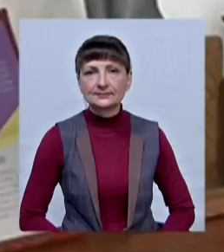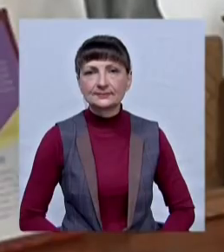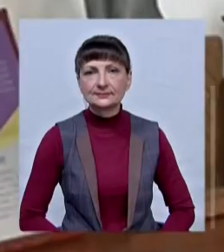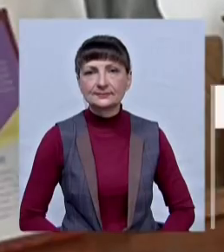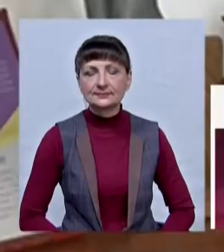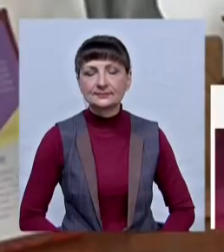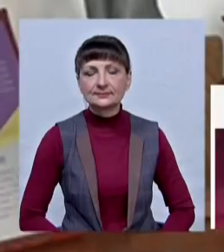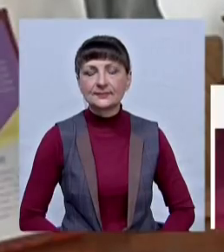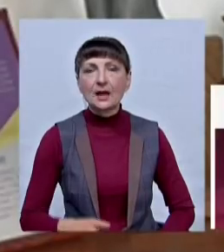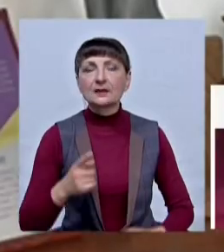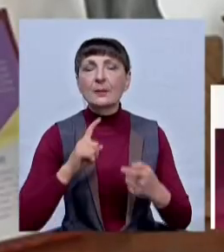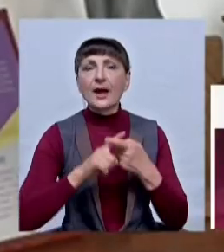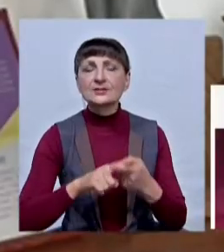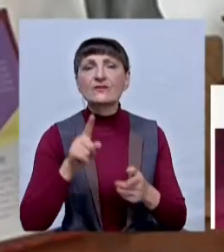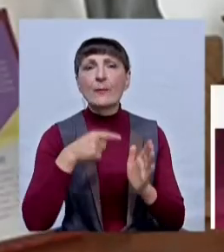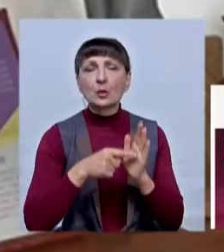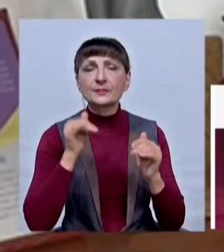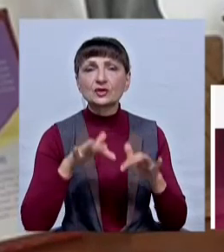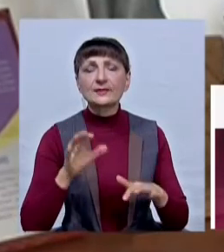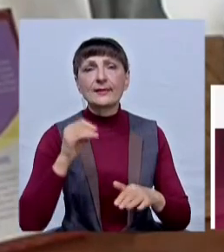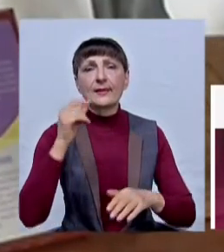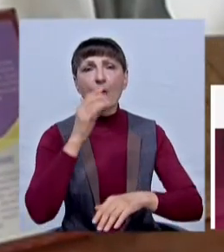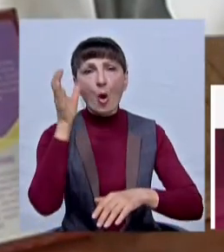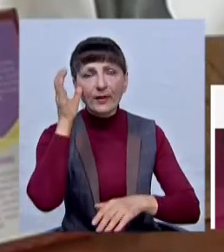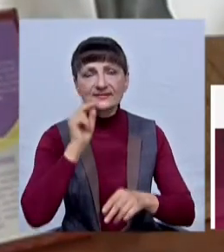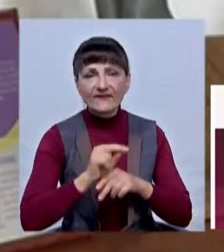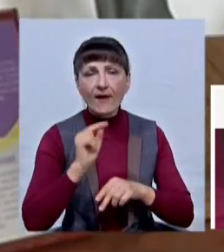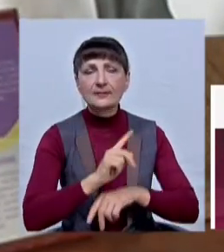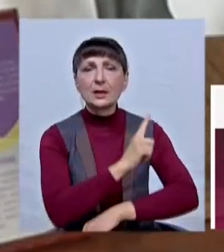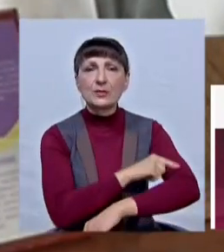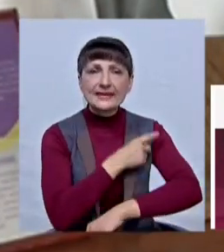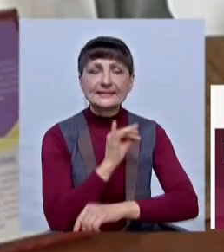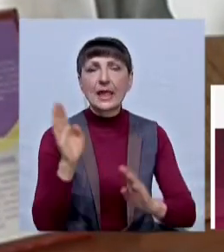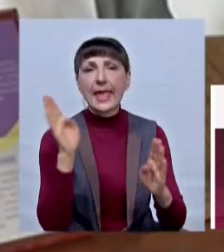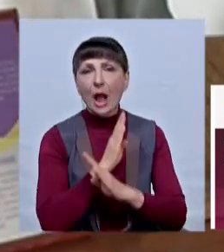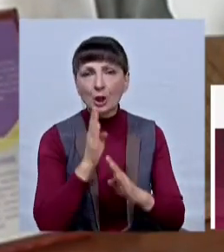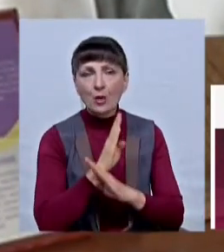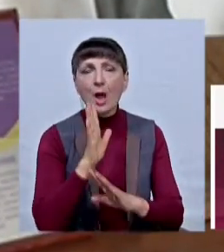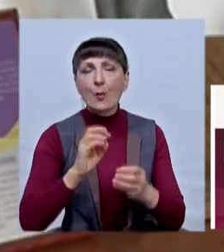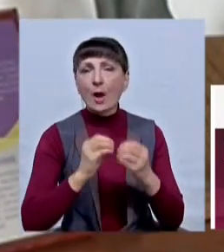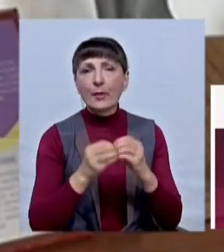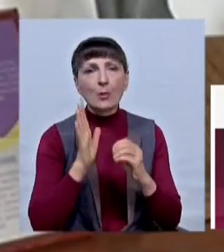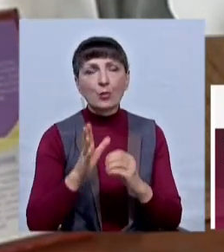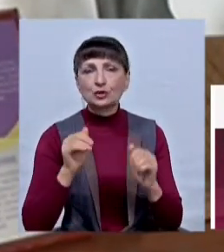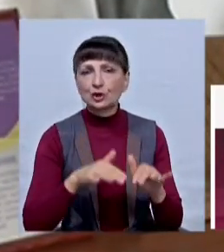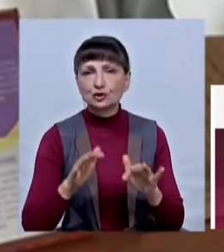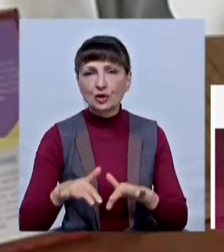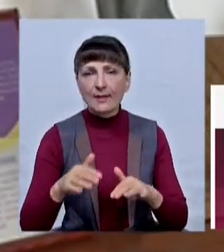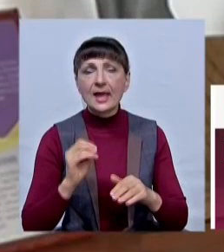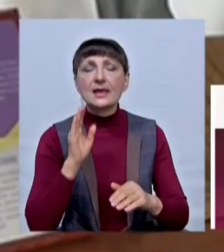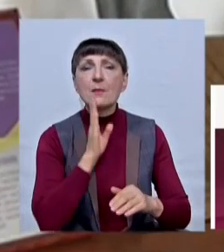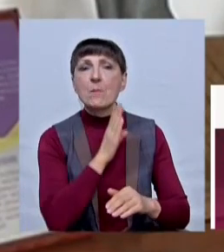Там и коснулись и образования, и медицину, экологию, и разные проблемы